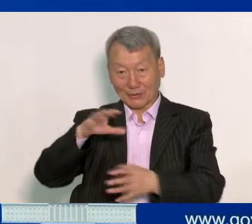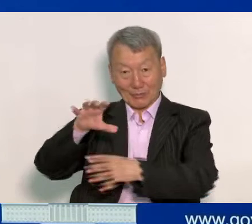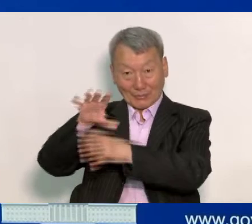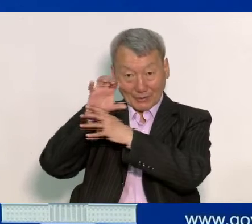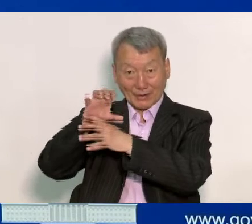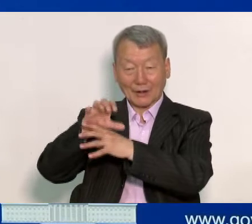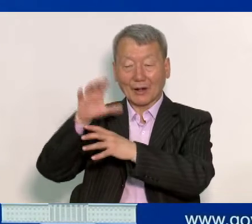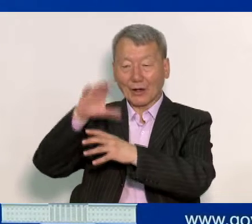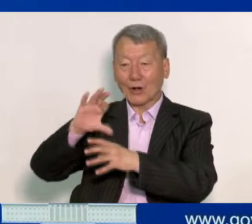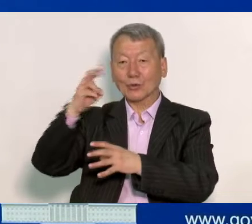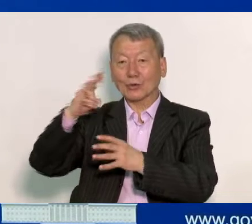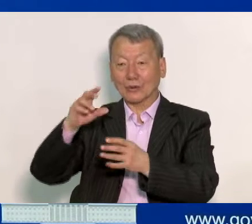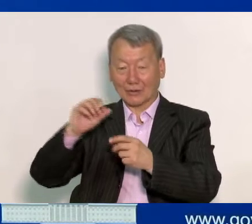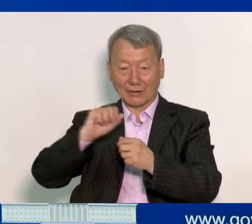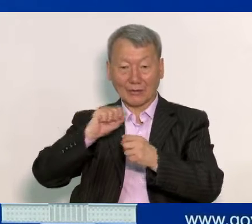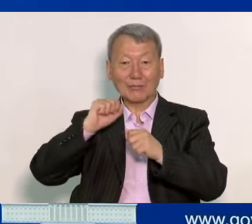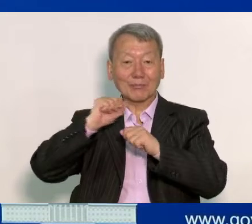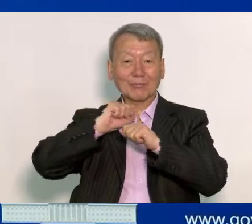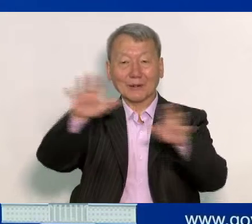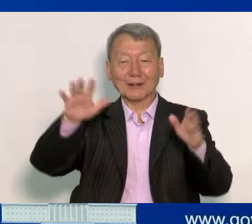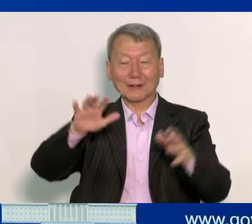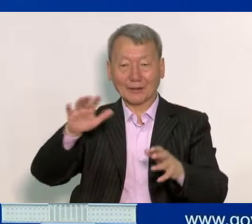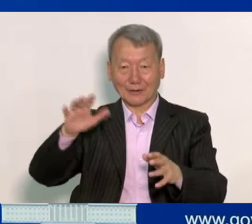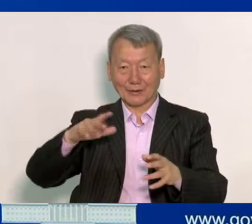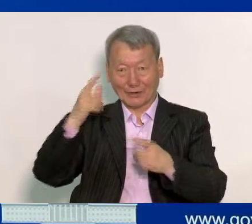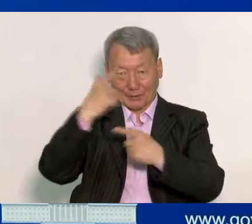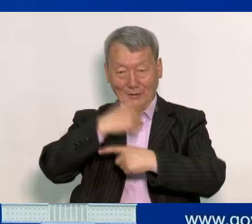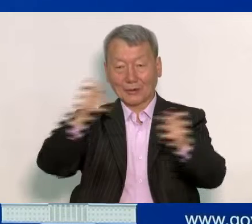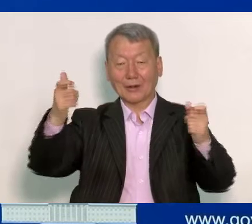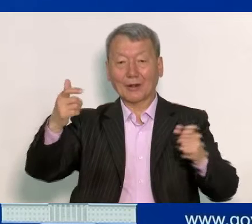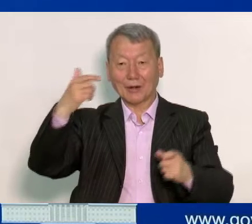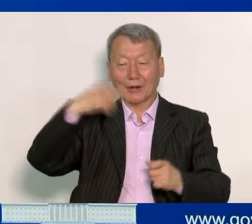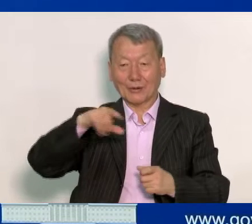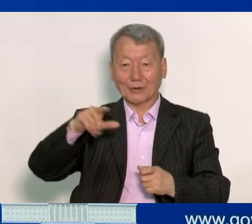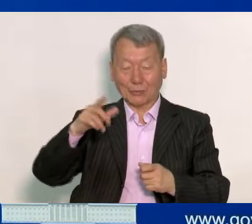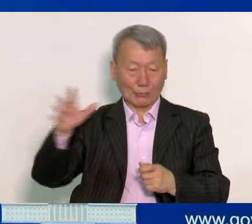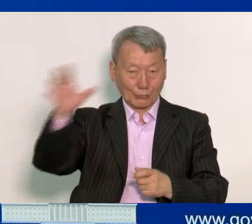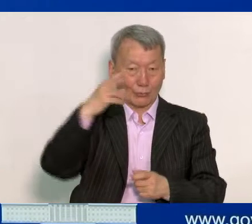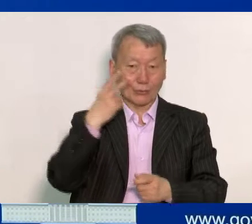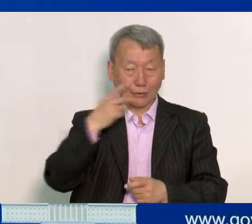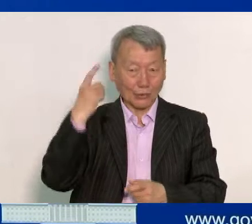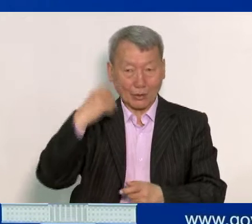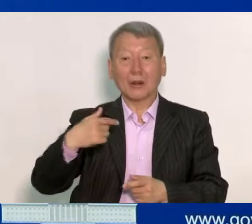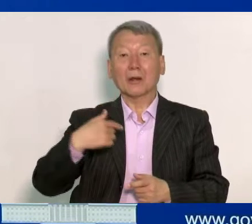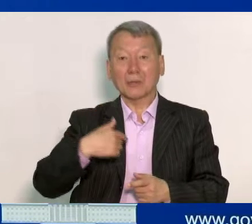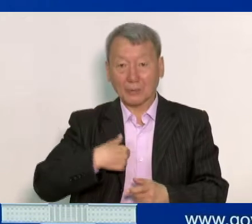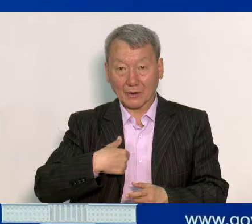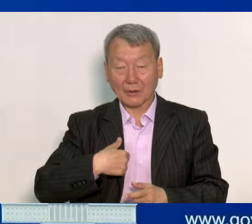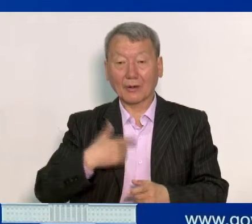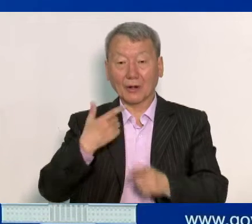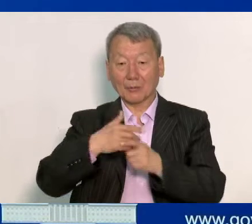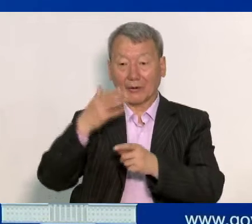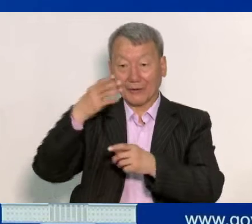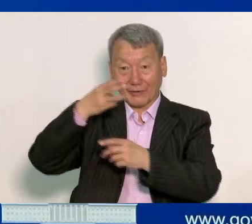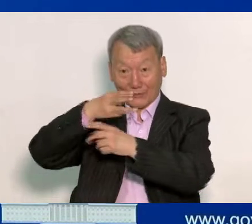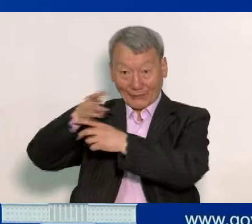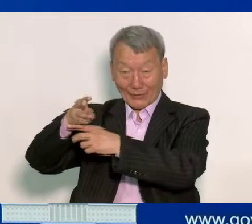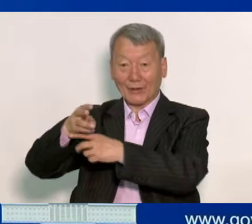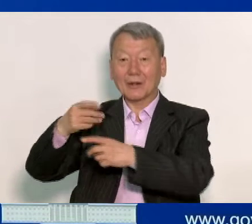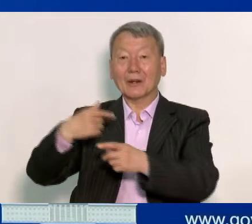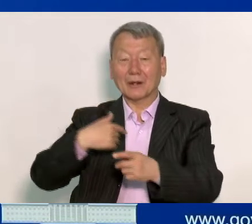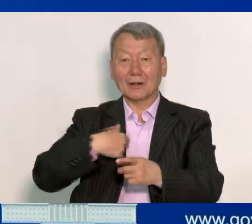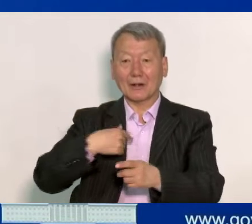социалдык тармактарга коюп анан чагылдырган учур катталды. Ошол эле, видео материалга дагы